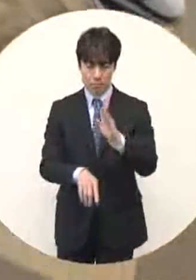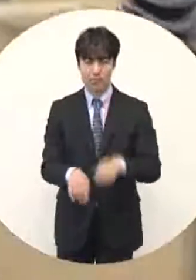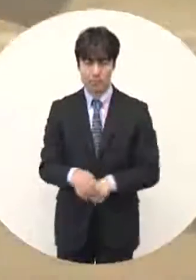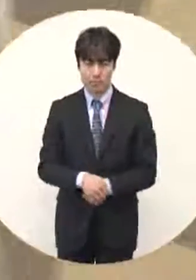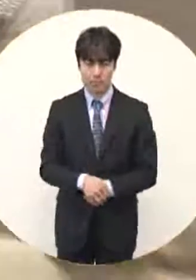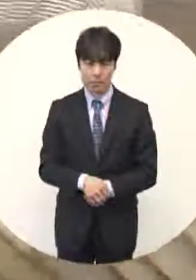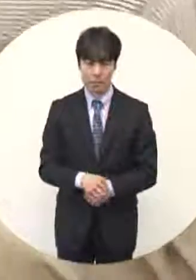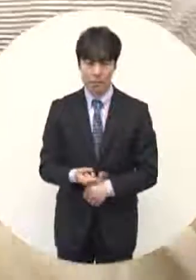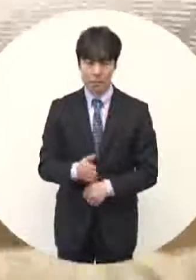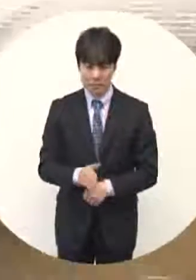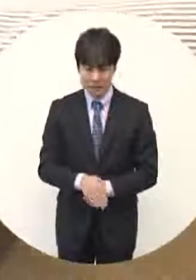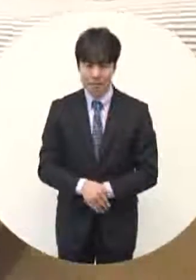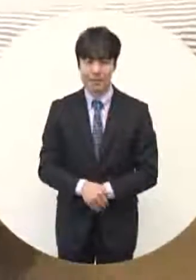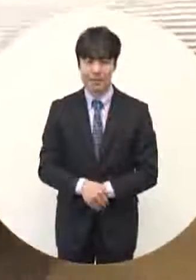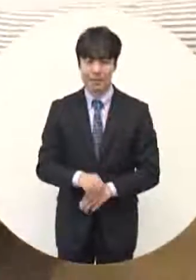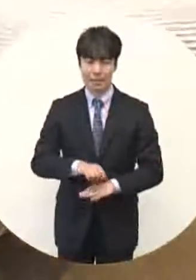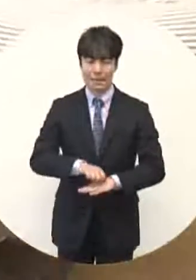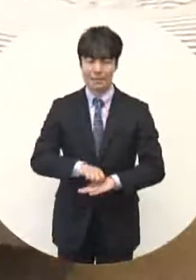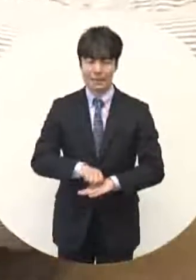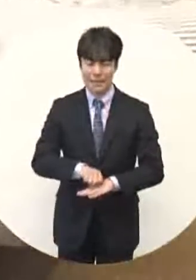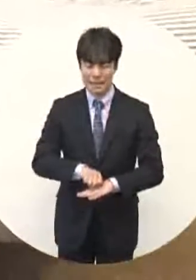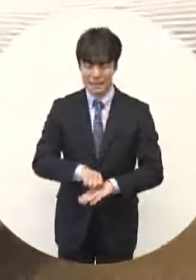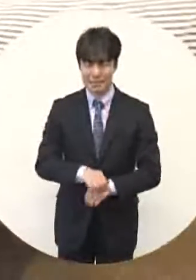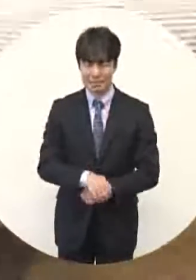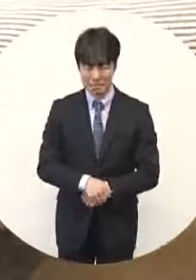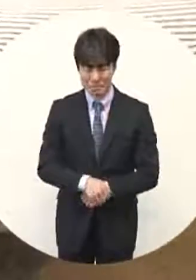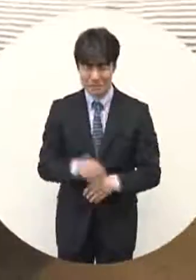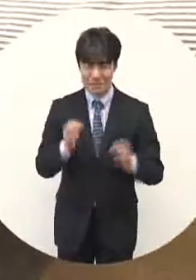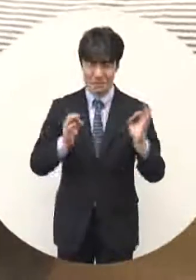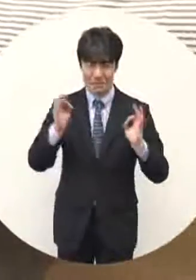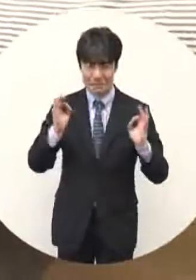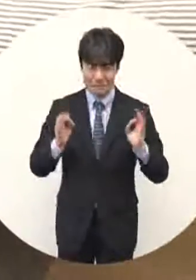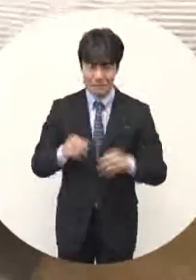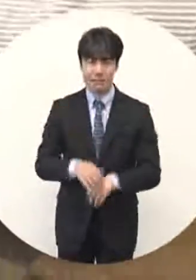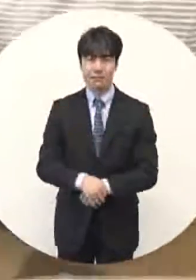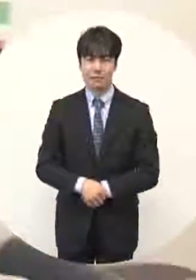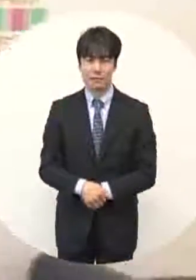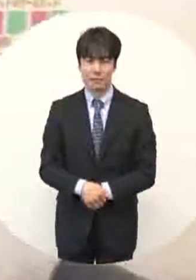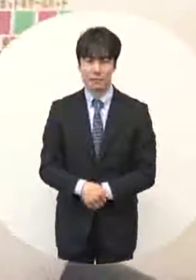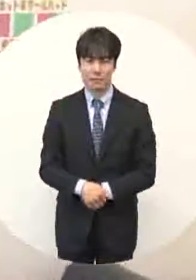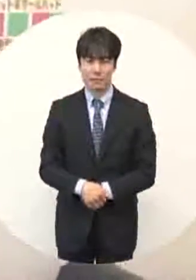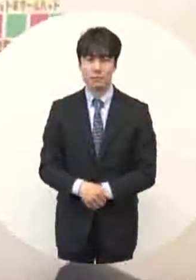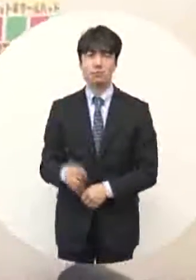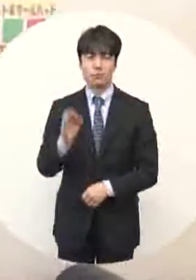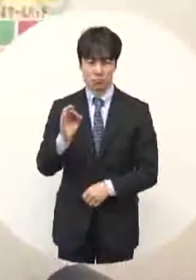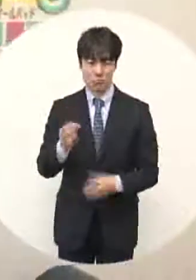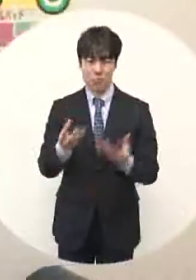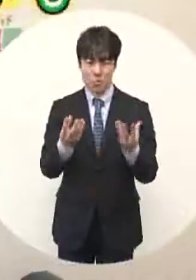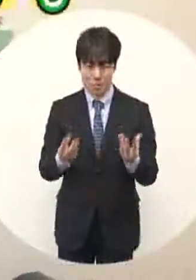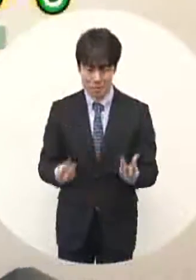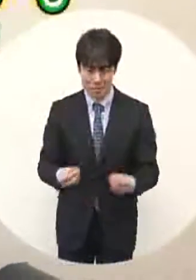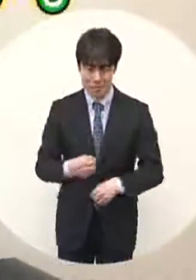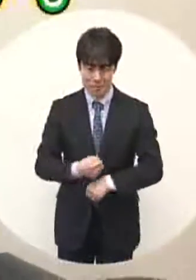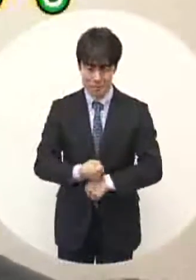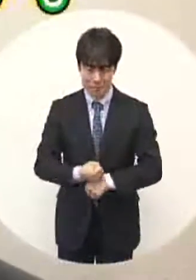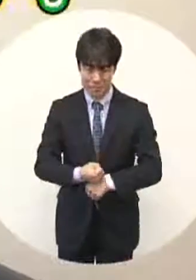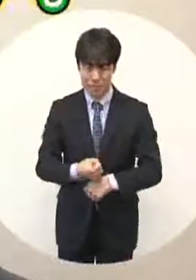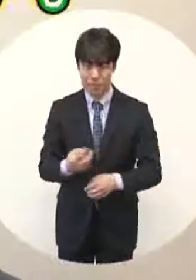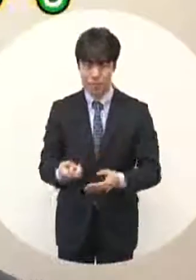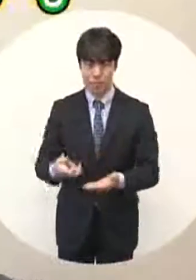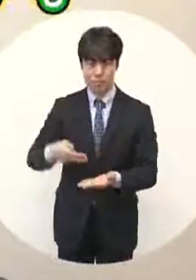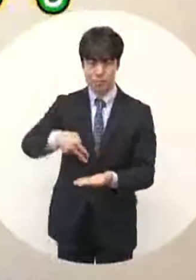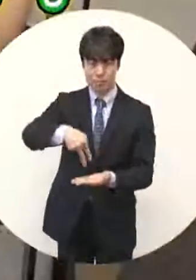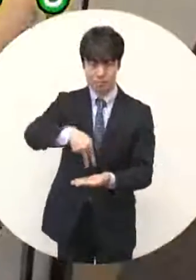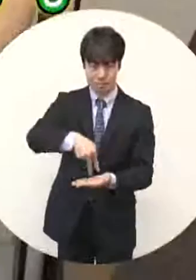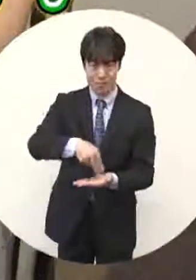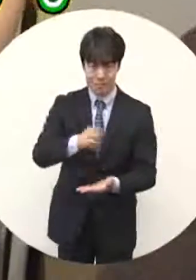ません。厳しい。 はい、そしたら OK です。じゃあゆっくりとこれ立ち上がってもらっ